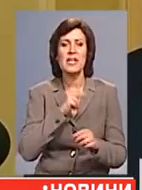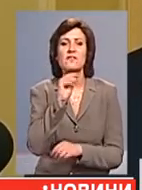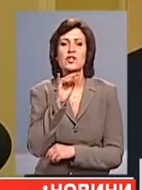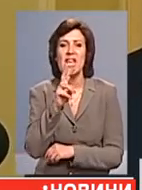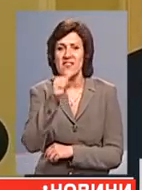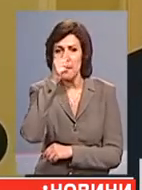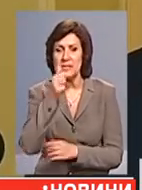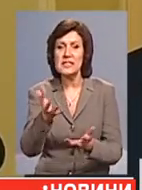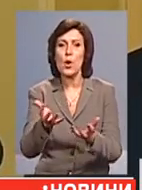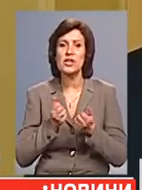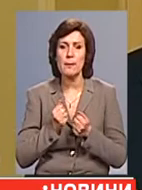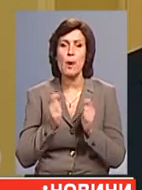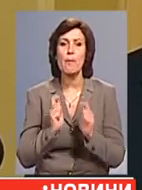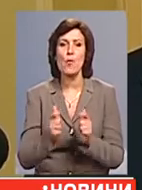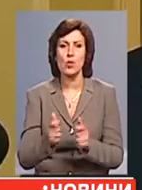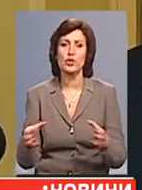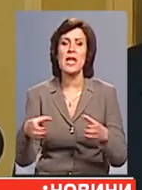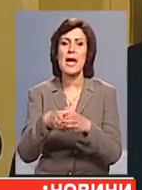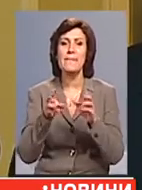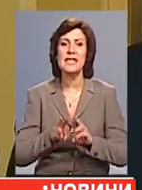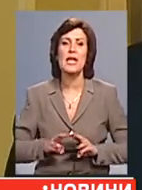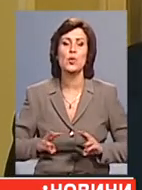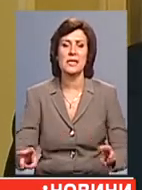отримаємо все-таки погодження Кабінету міністрів і